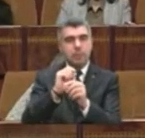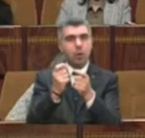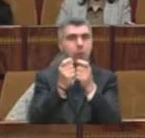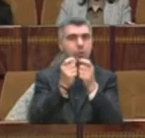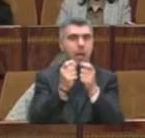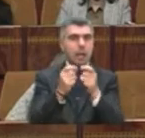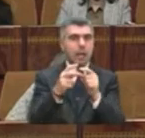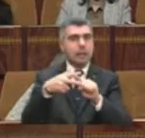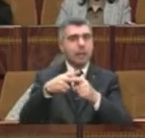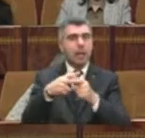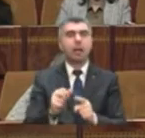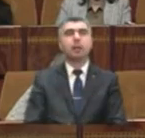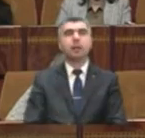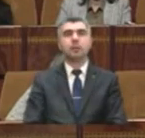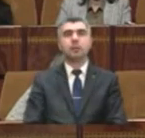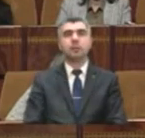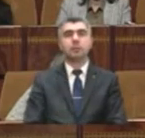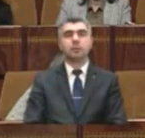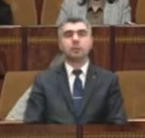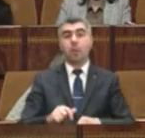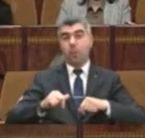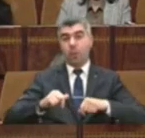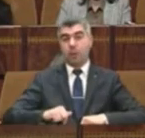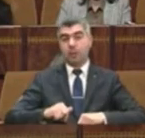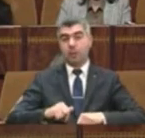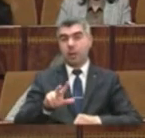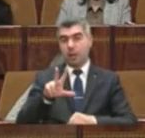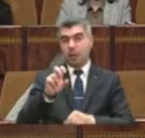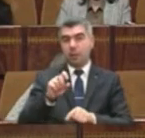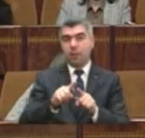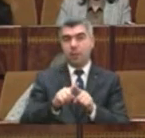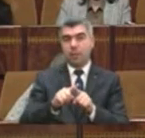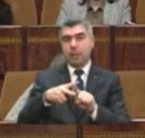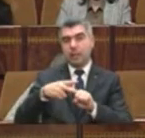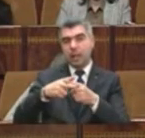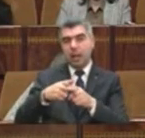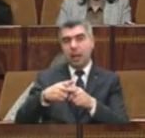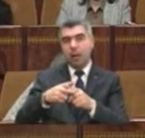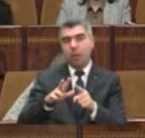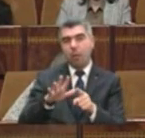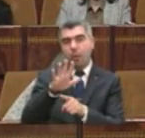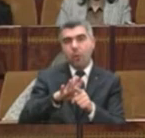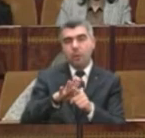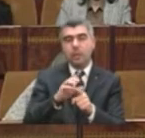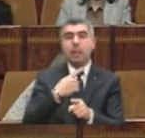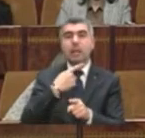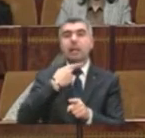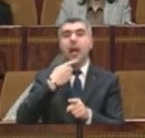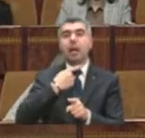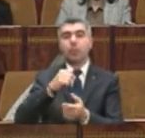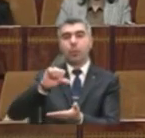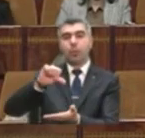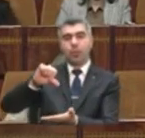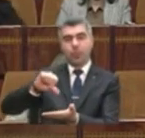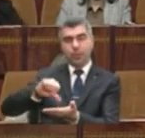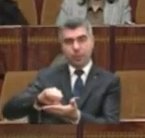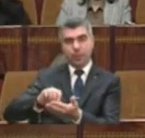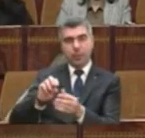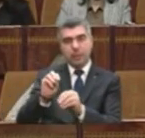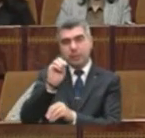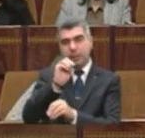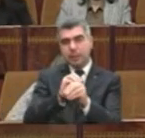الصناعي. السيد الوزير، كما كان معلوم بالحظيرة الصناعية ديال سلوان بإقليم الناظور اللي كانت تنجزت